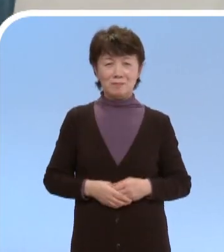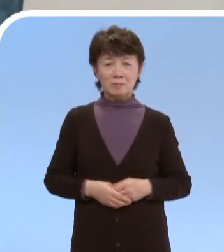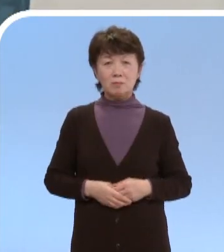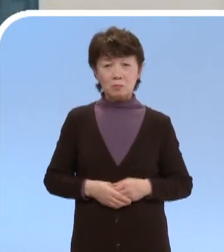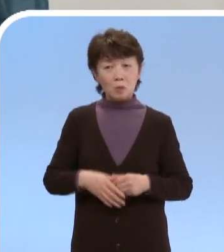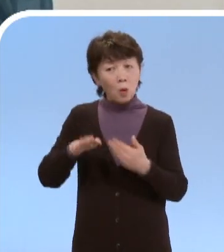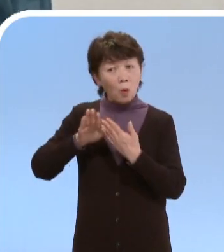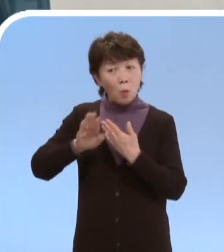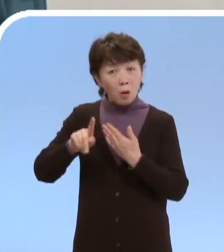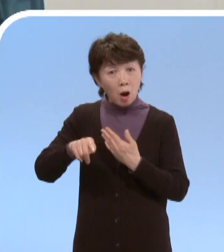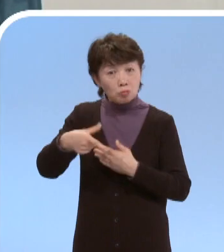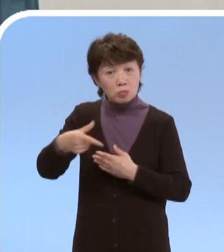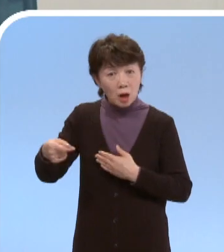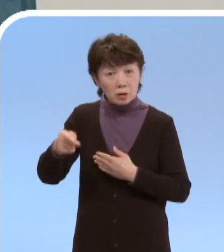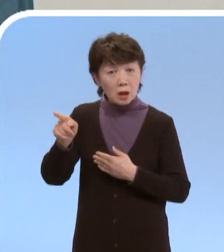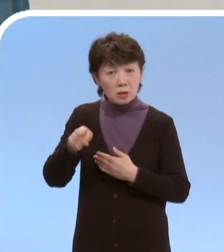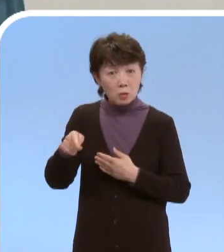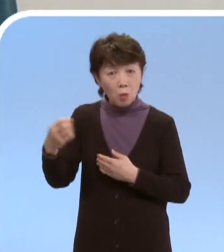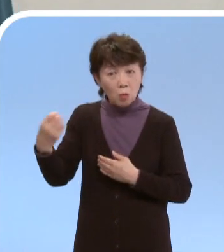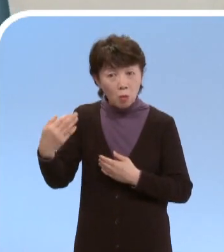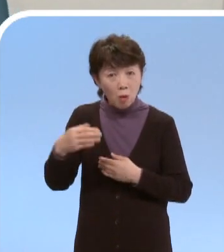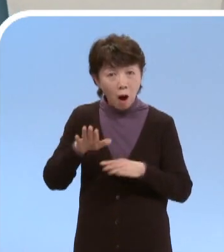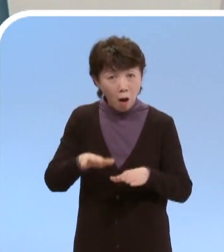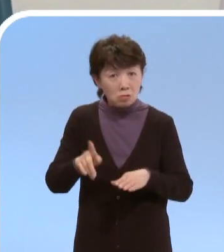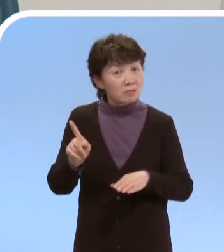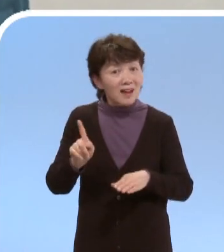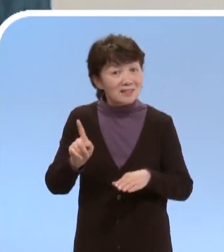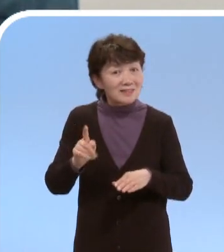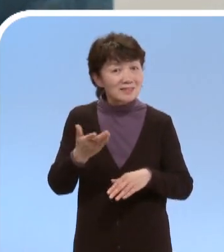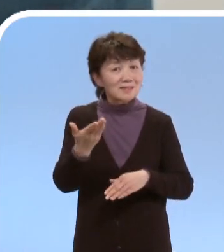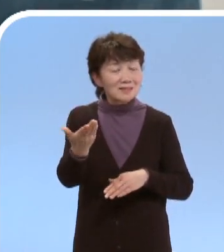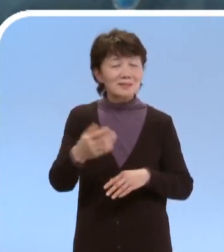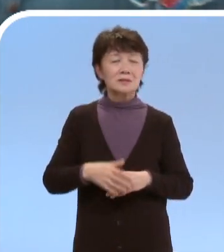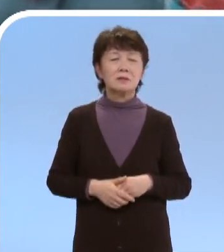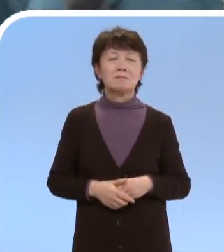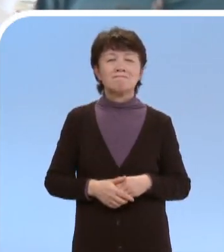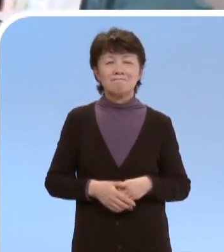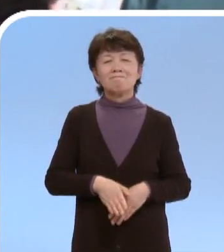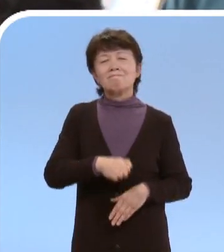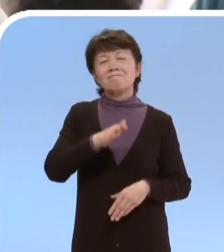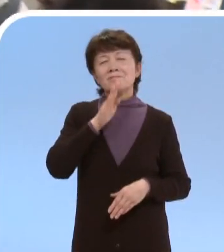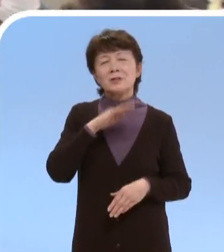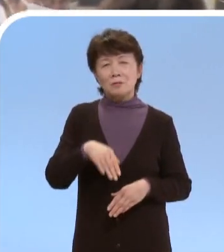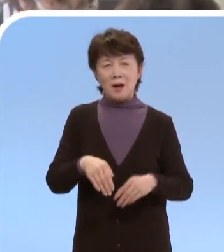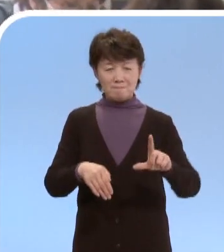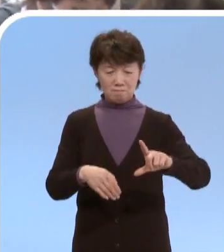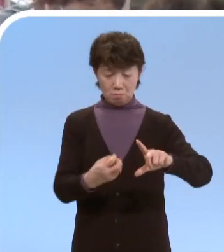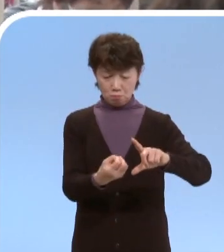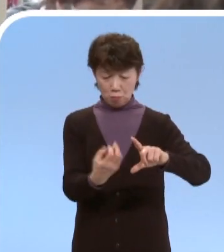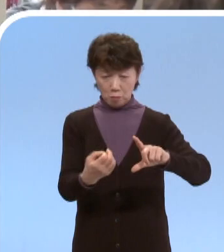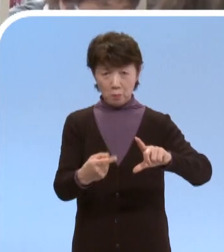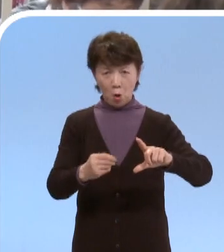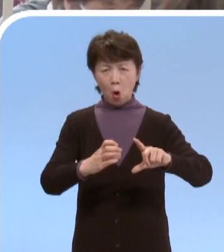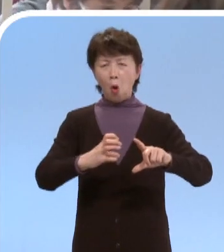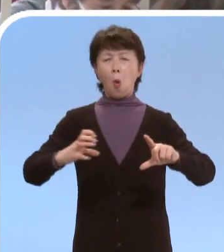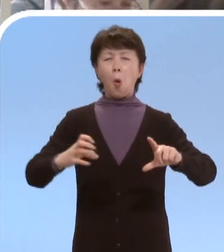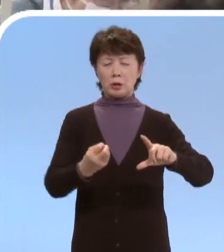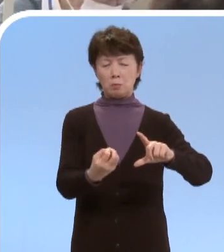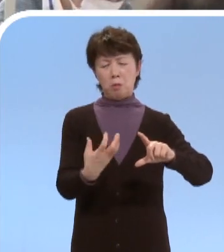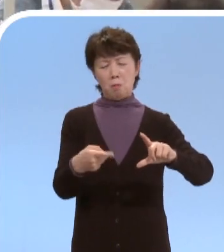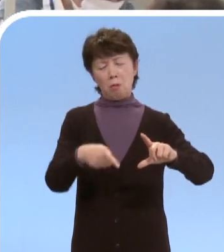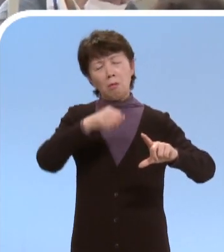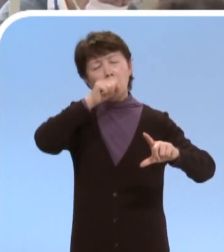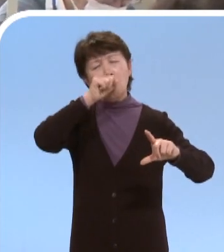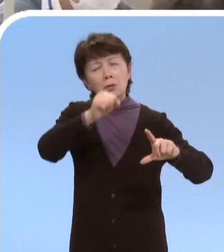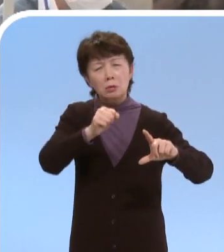他の利用者さんの声はどんな声が上がってますか？ やっぱり大きさ、サイズが字が見やすくてい